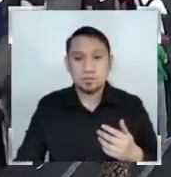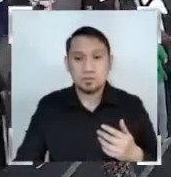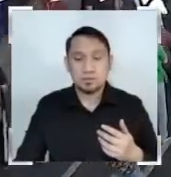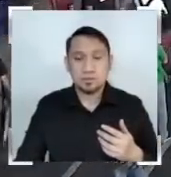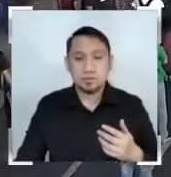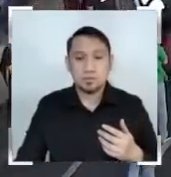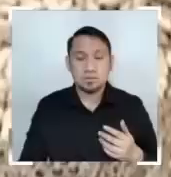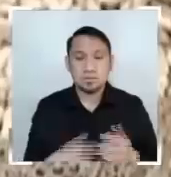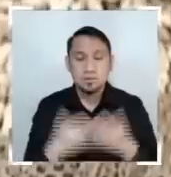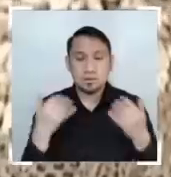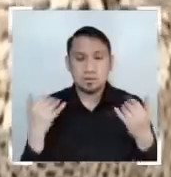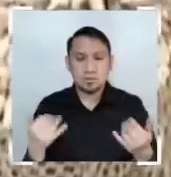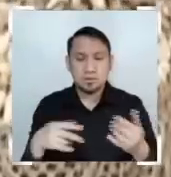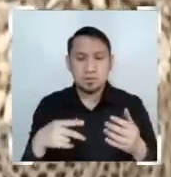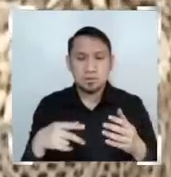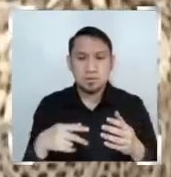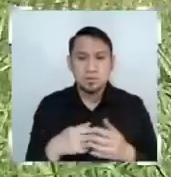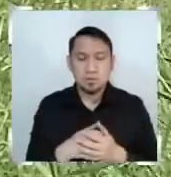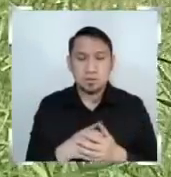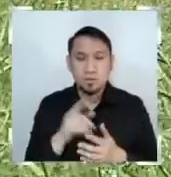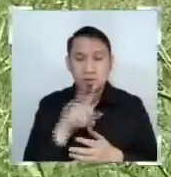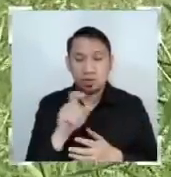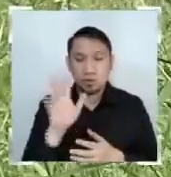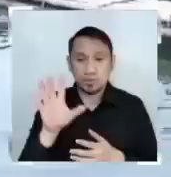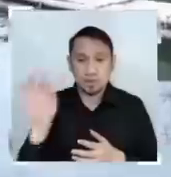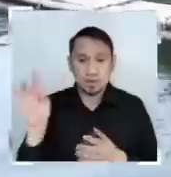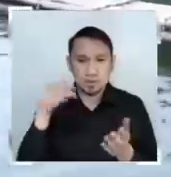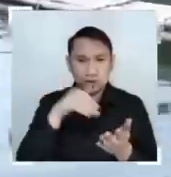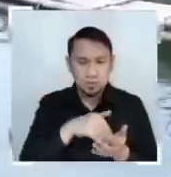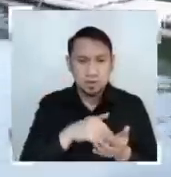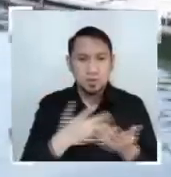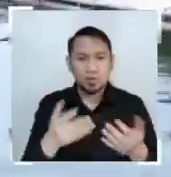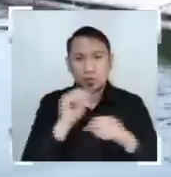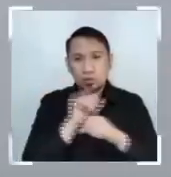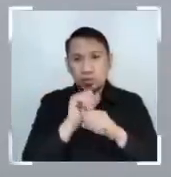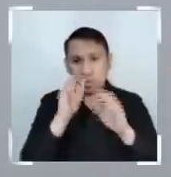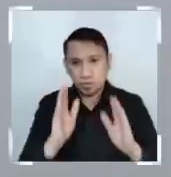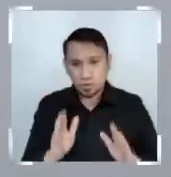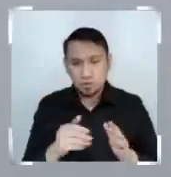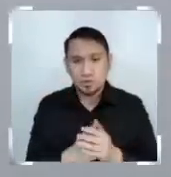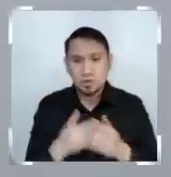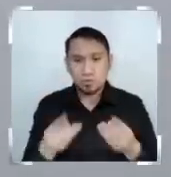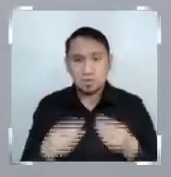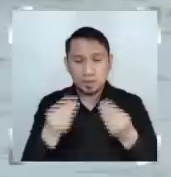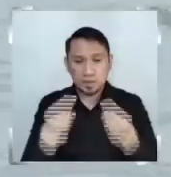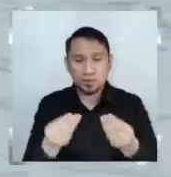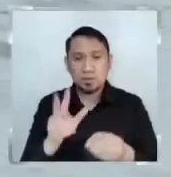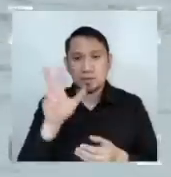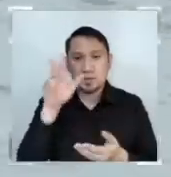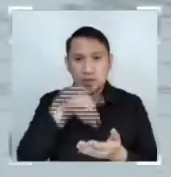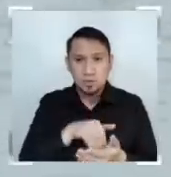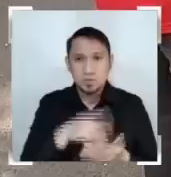Pantawid Pasada Program. 158,000 naman na mga magsasaka at mangingisda ang nabigyan na rin ng tig 3,000 pesos na